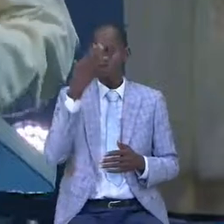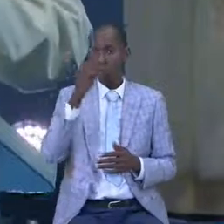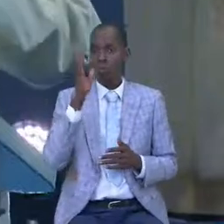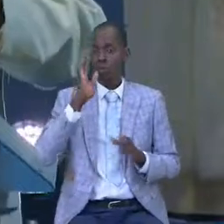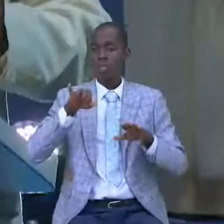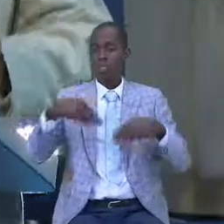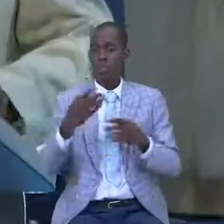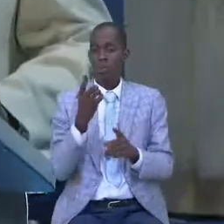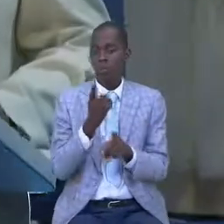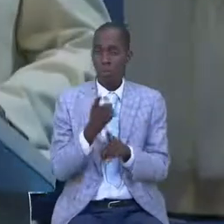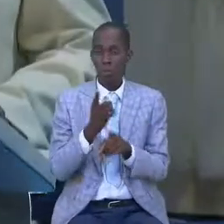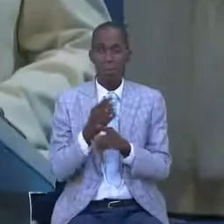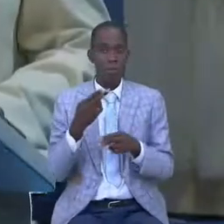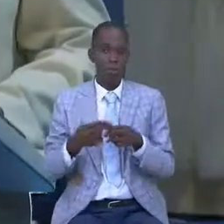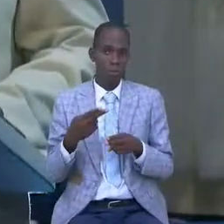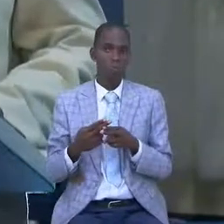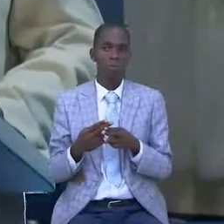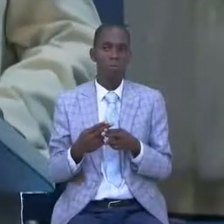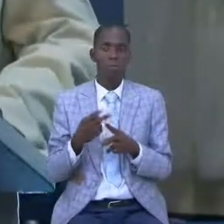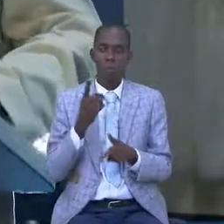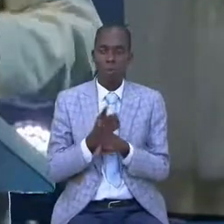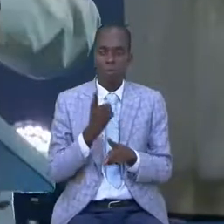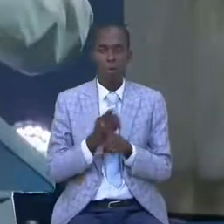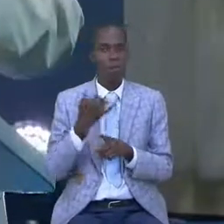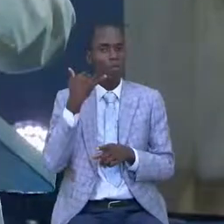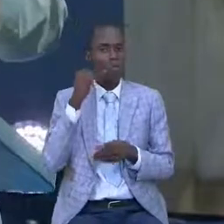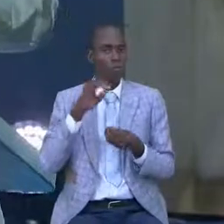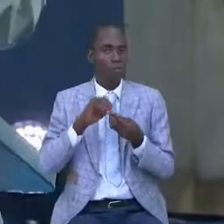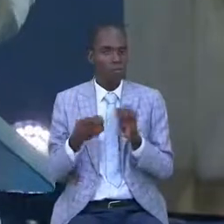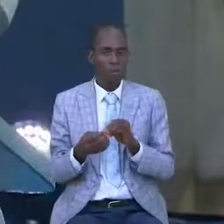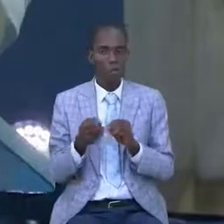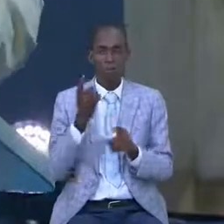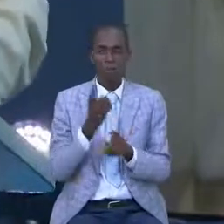Vos infos doivent être documentées,